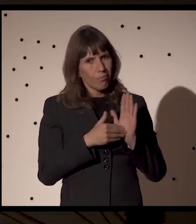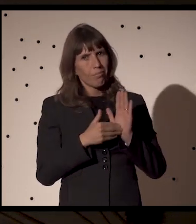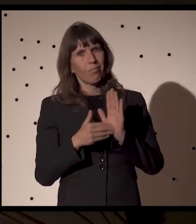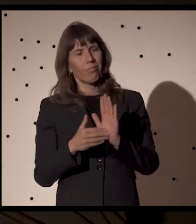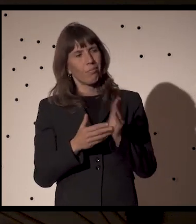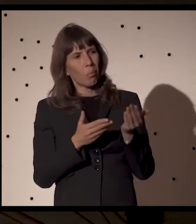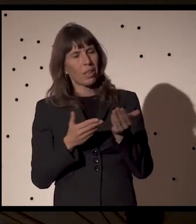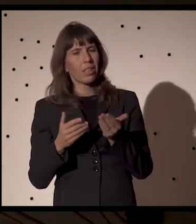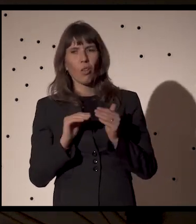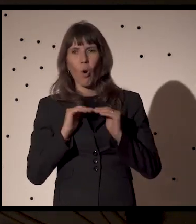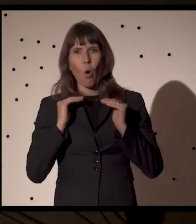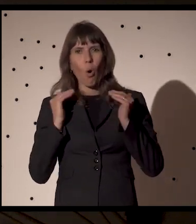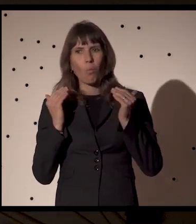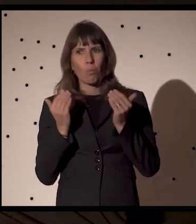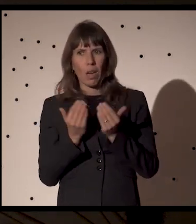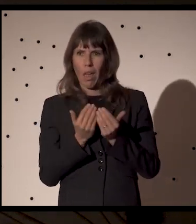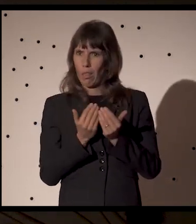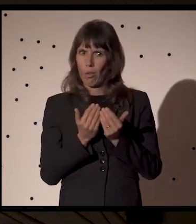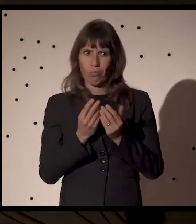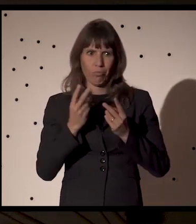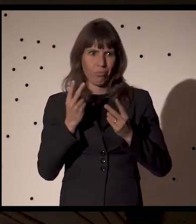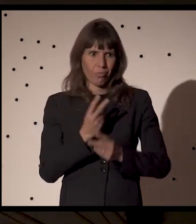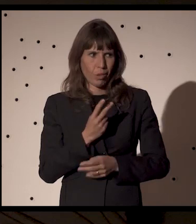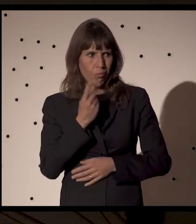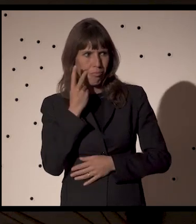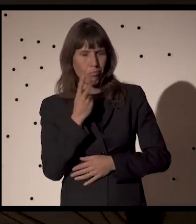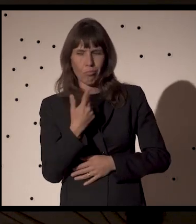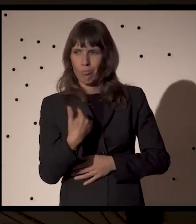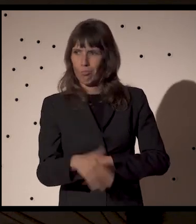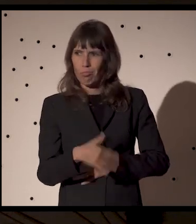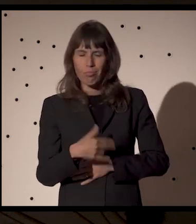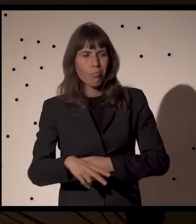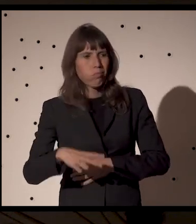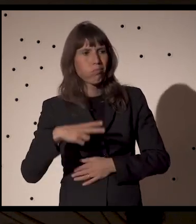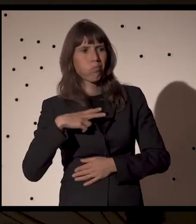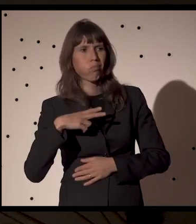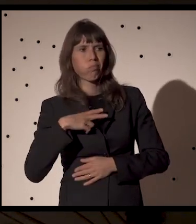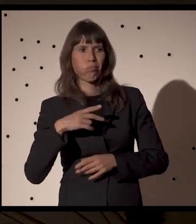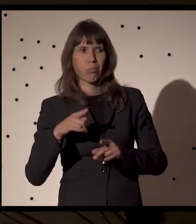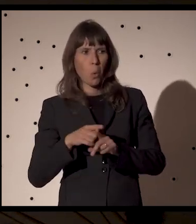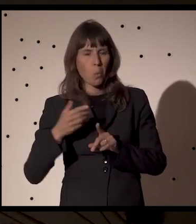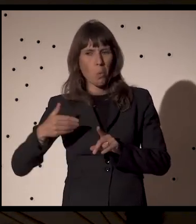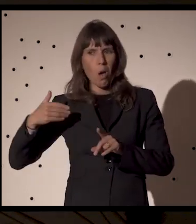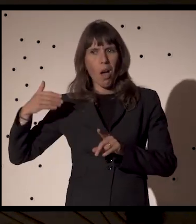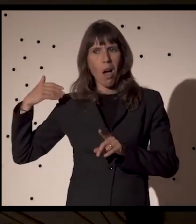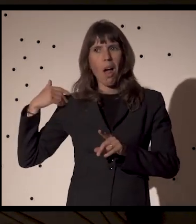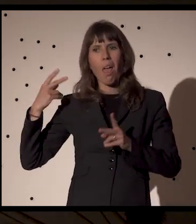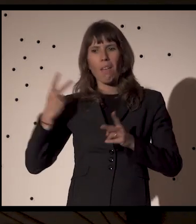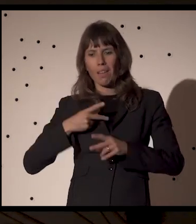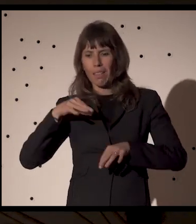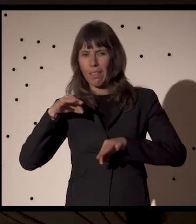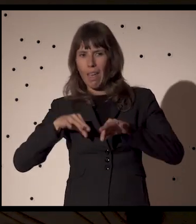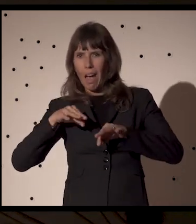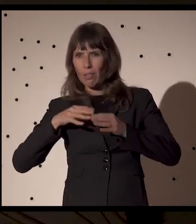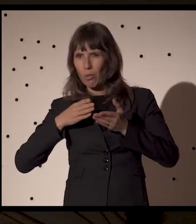di tutti quelli che l'hanno preceduto Italia da fare rimboccare al teatro anche un una strada sempre nuova e sempre